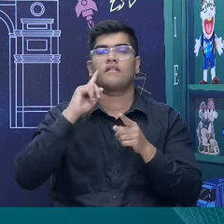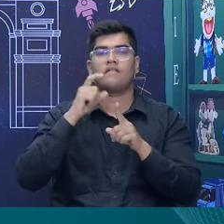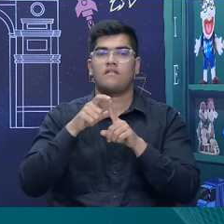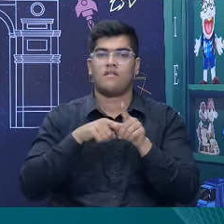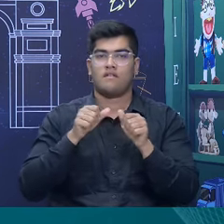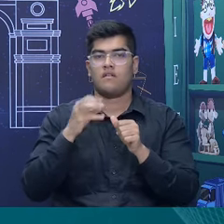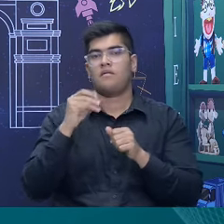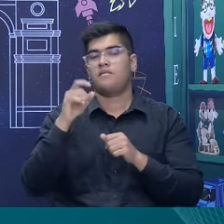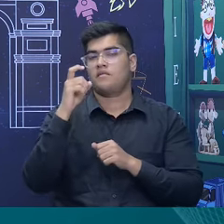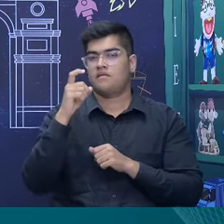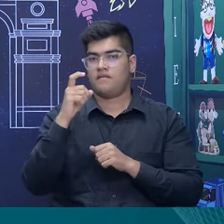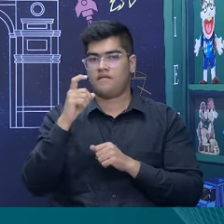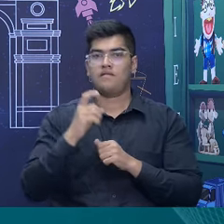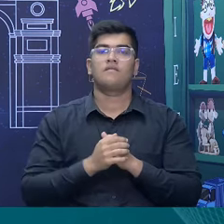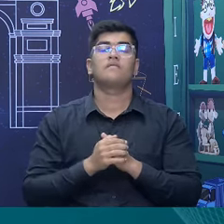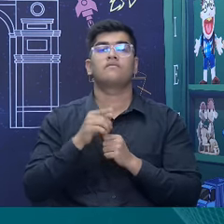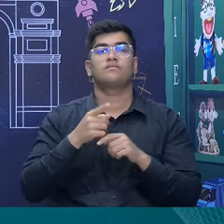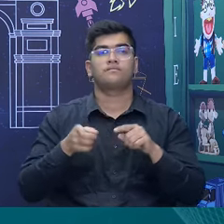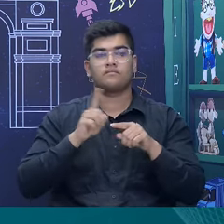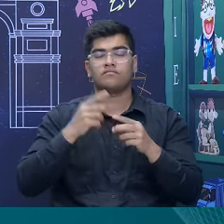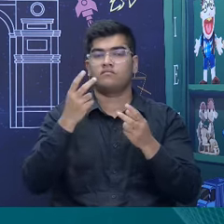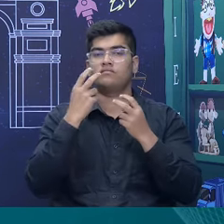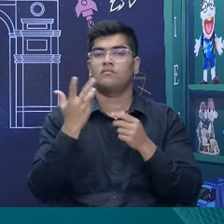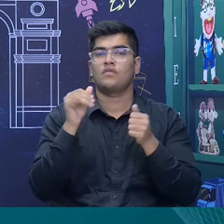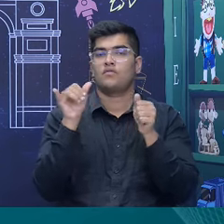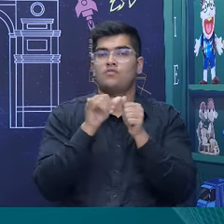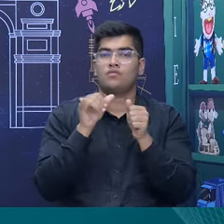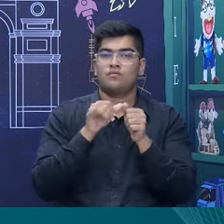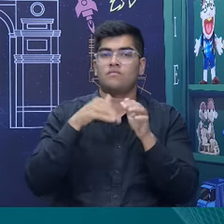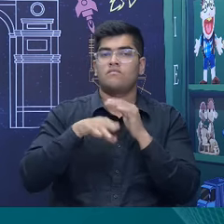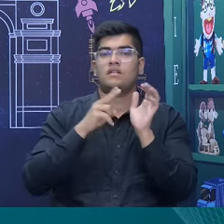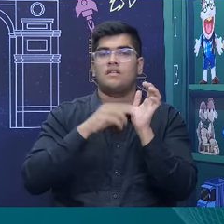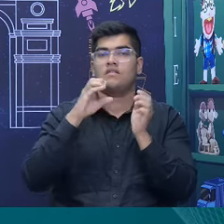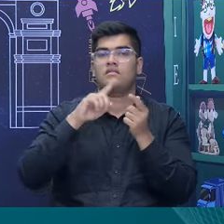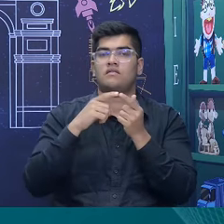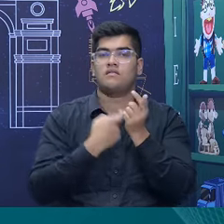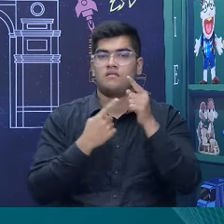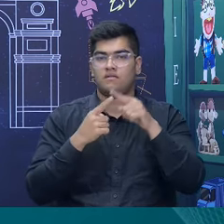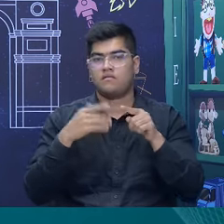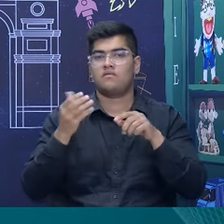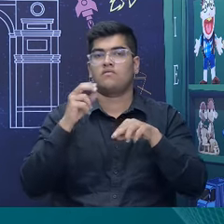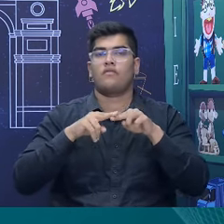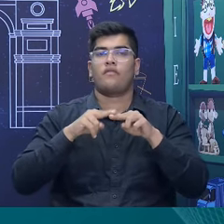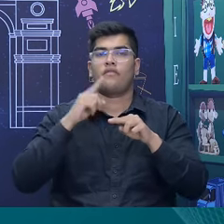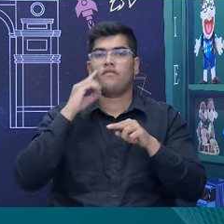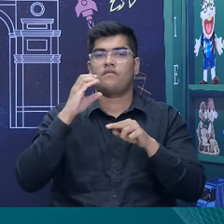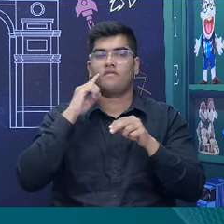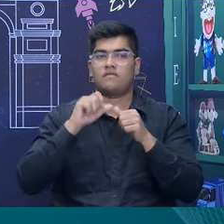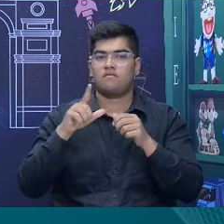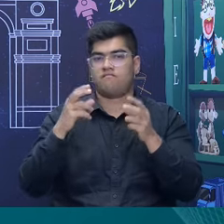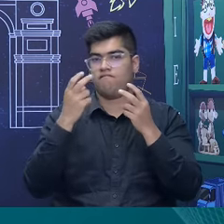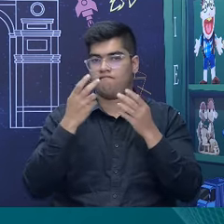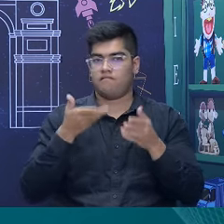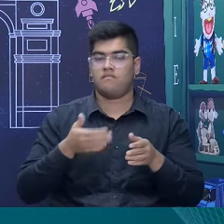सात पर इसके साथ ही आप हमें हमारे ऑफिशियल youtube3 ऑफिशियल के माध्यम से भी देख रहे हैं